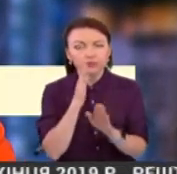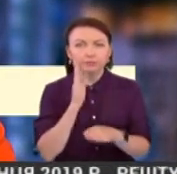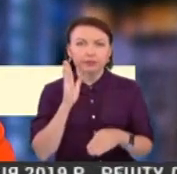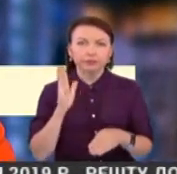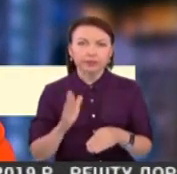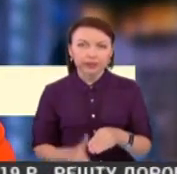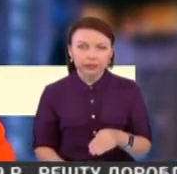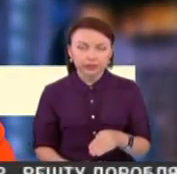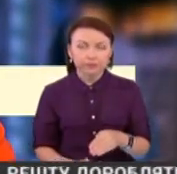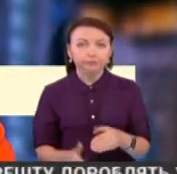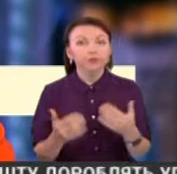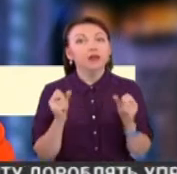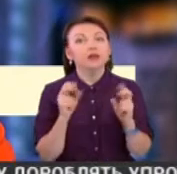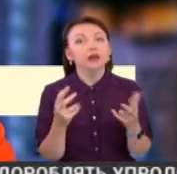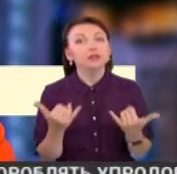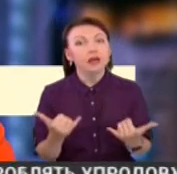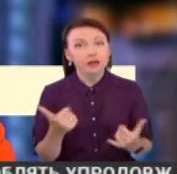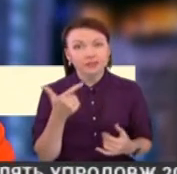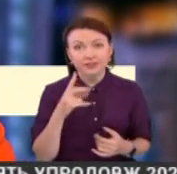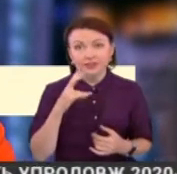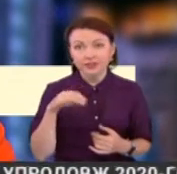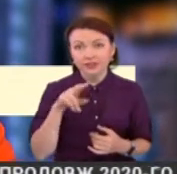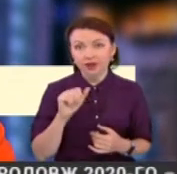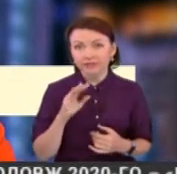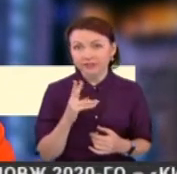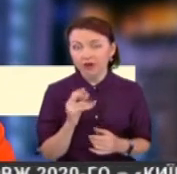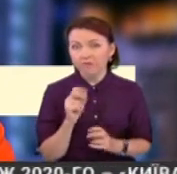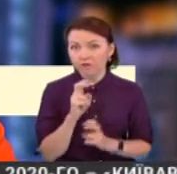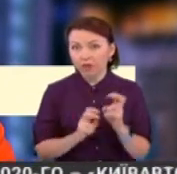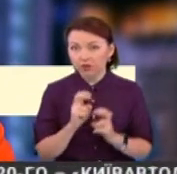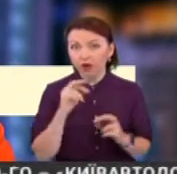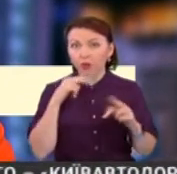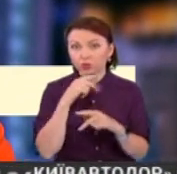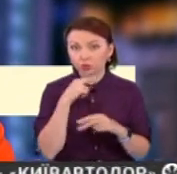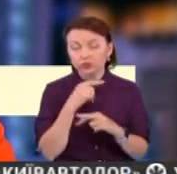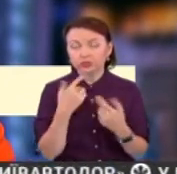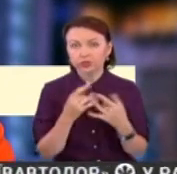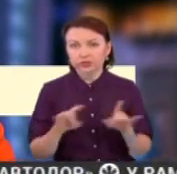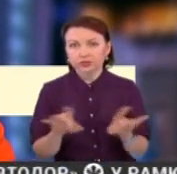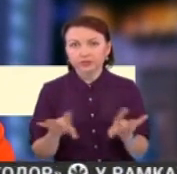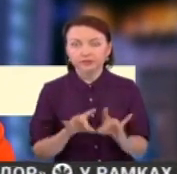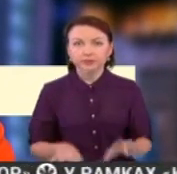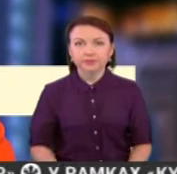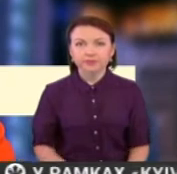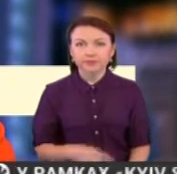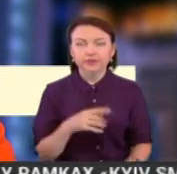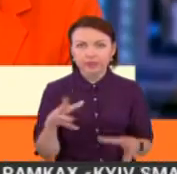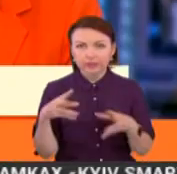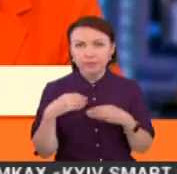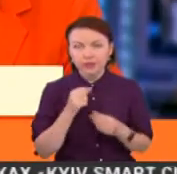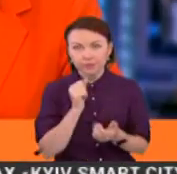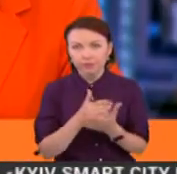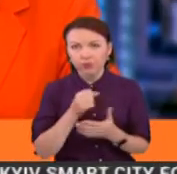припинилися. Як зараз виглядає гнідавська фабрика отрути, знає наш кореспондент Арман Лазарян. Він з нами на